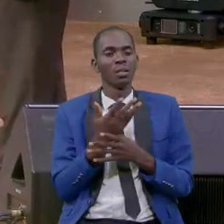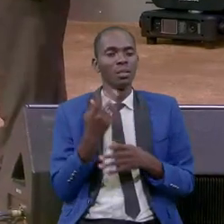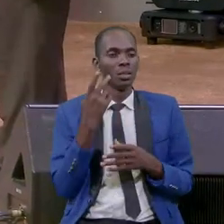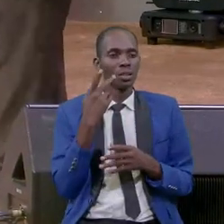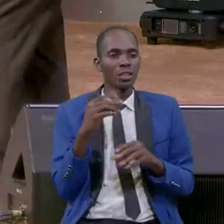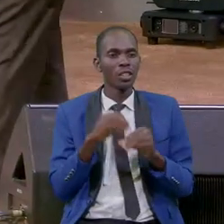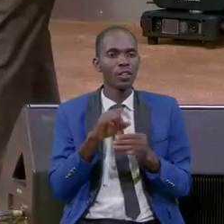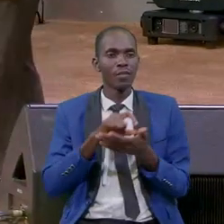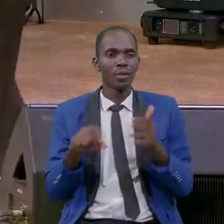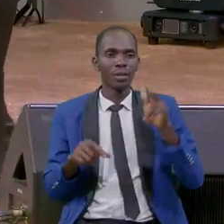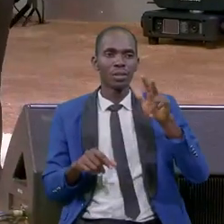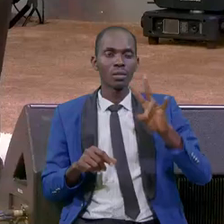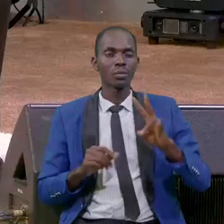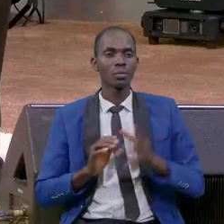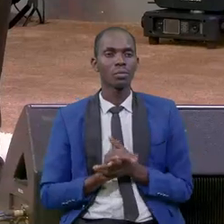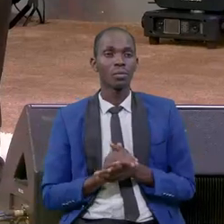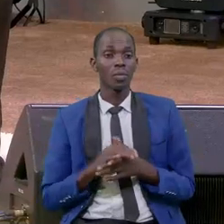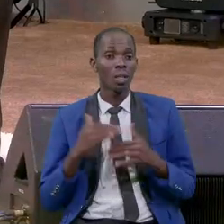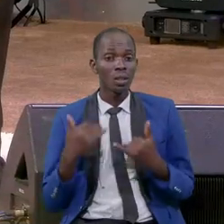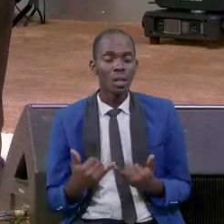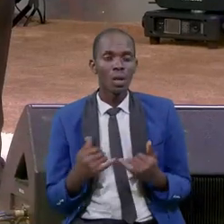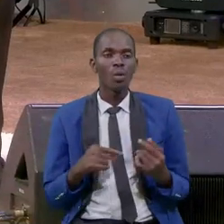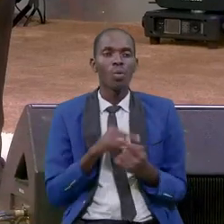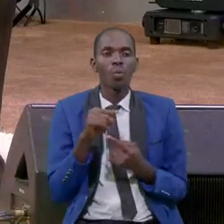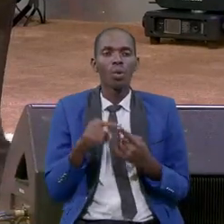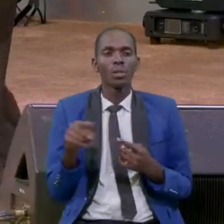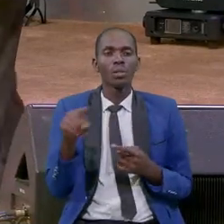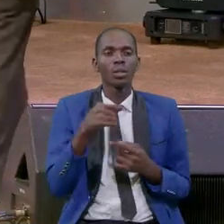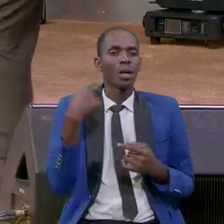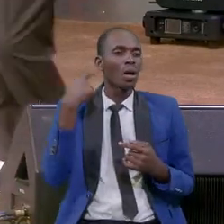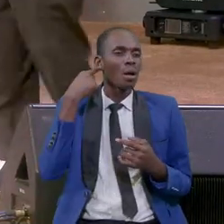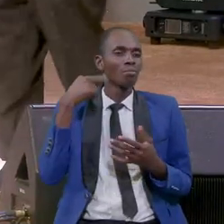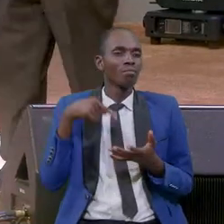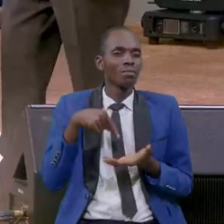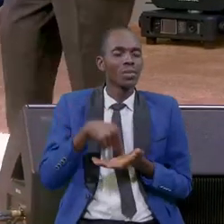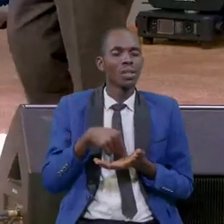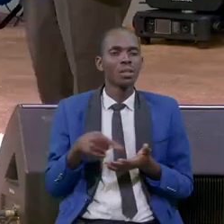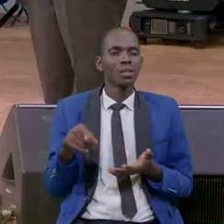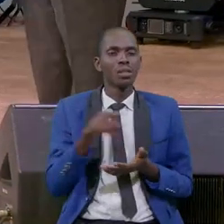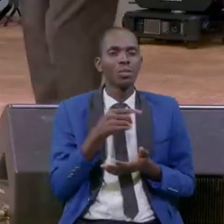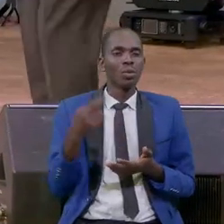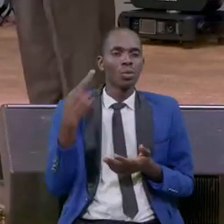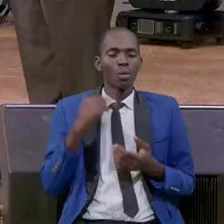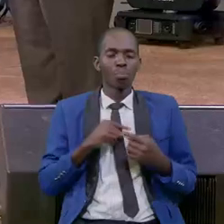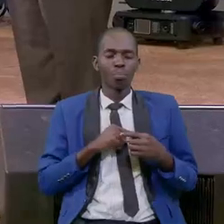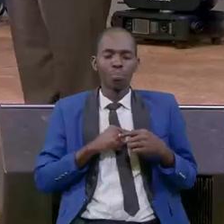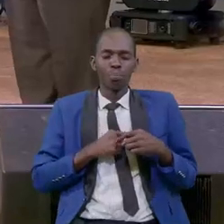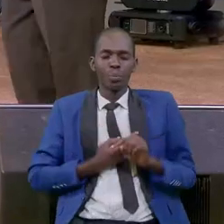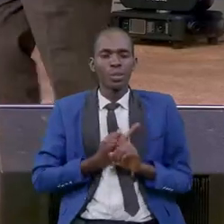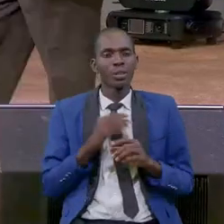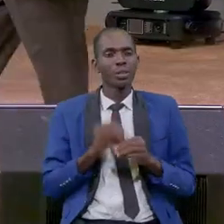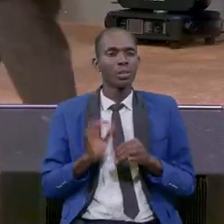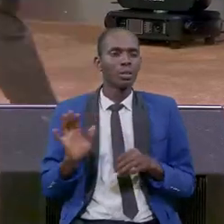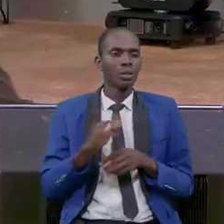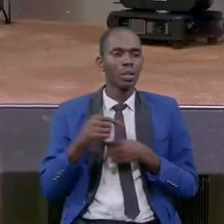la crucifixion. Le 37 dit, après avoir entendu ce discours, il eut